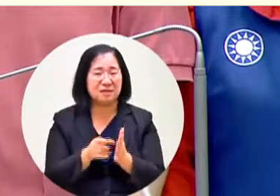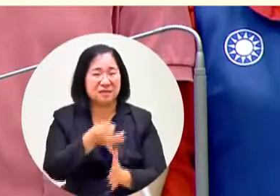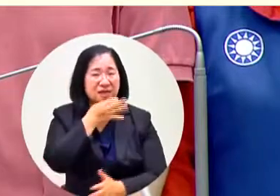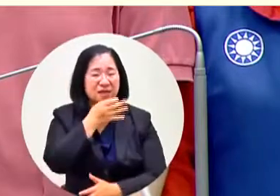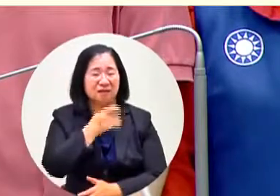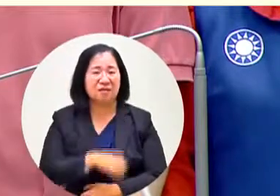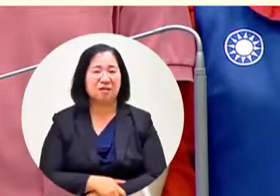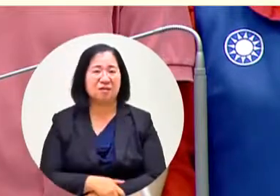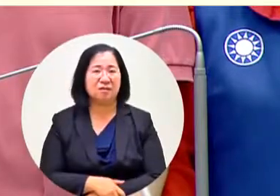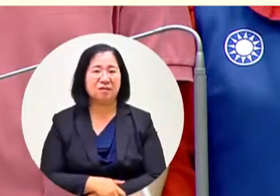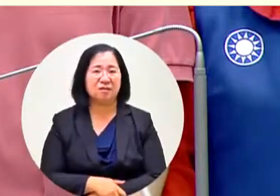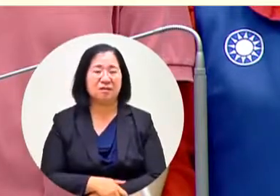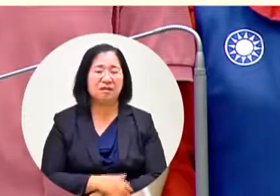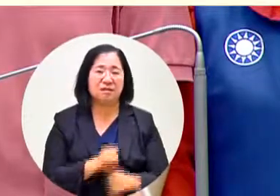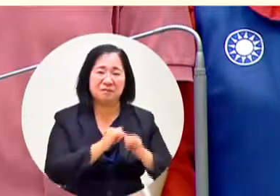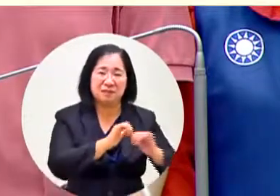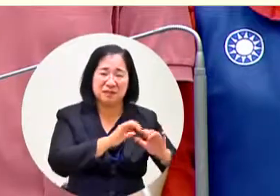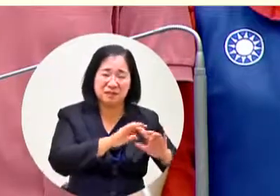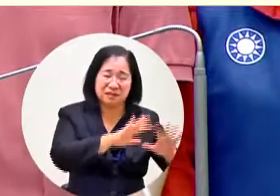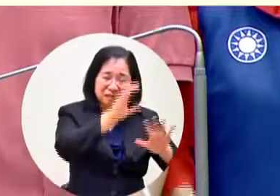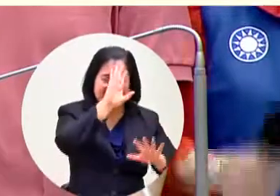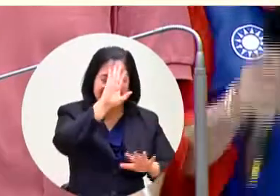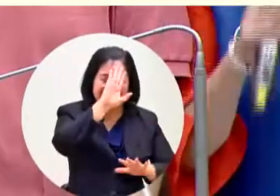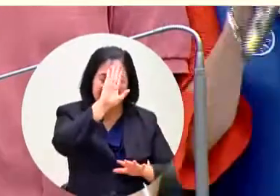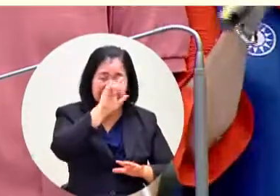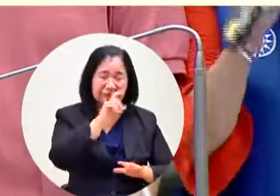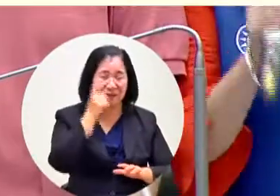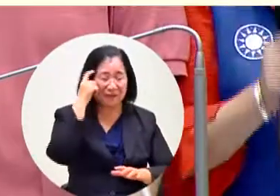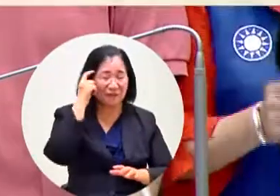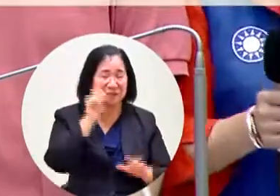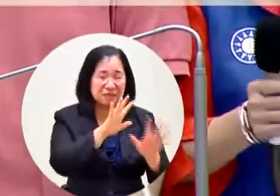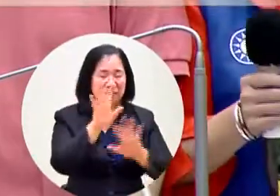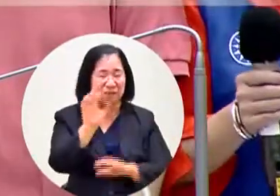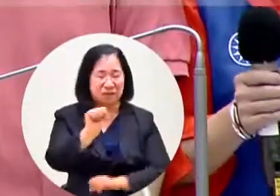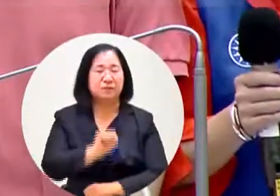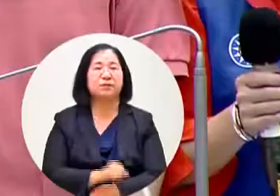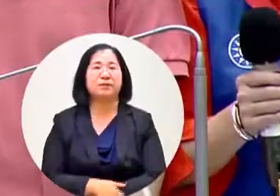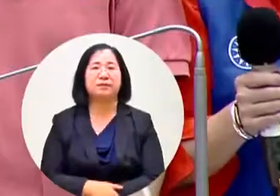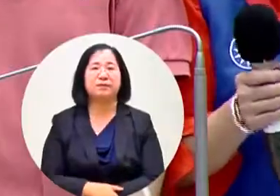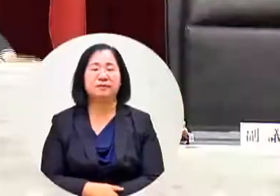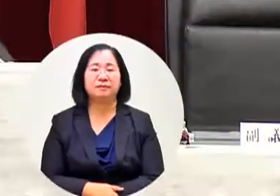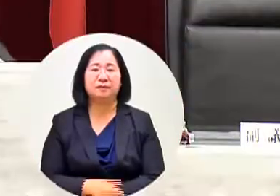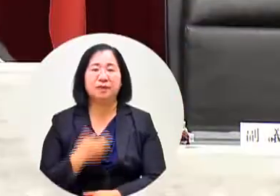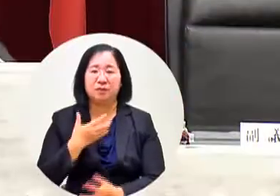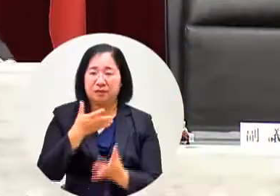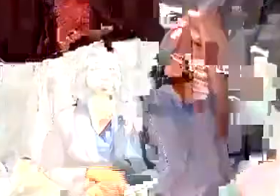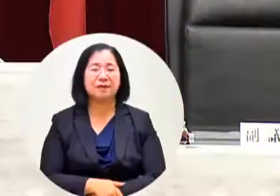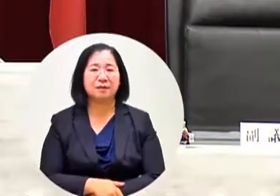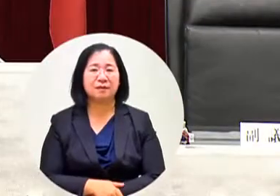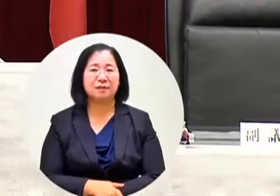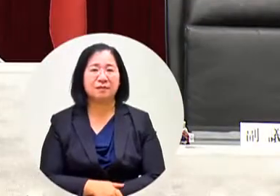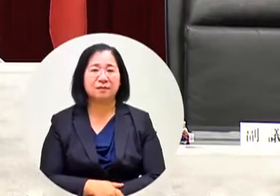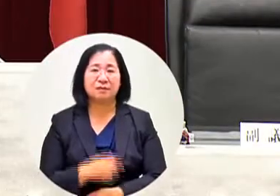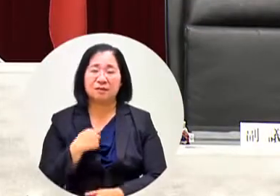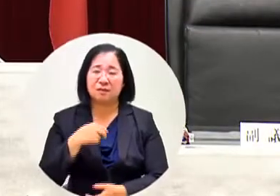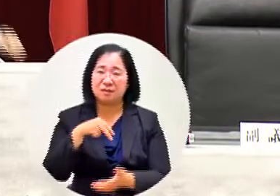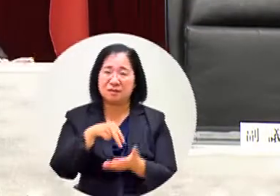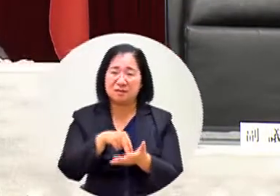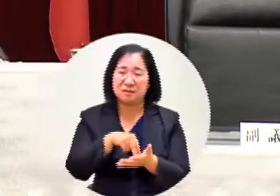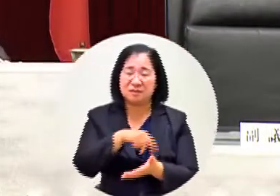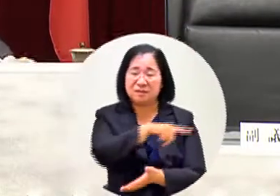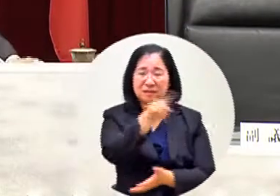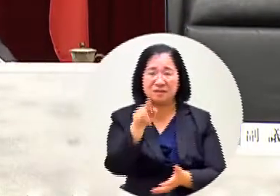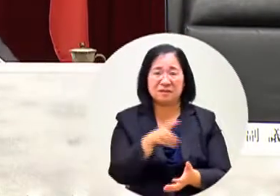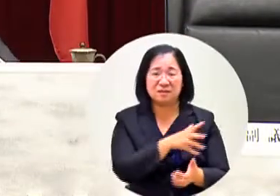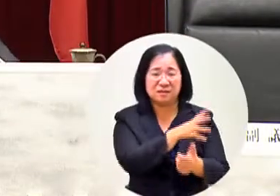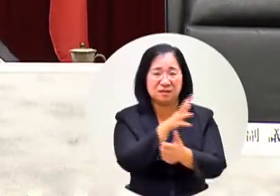高雄发大财。希望给我们韩市长时间。而说我再呼吁民进党，千万不要意识